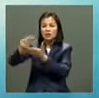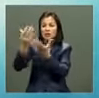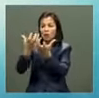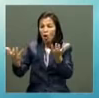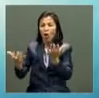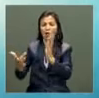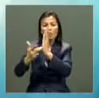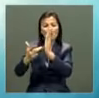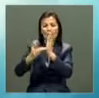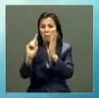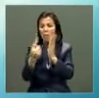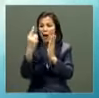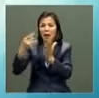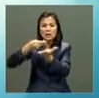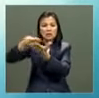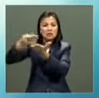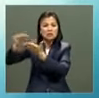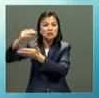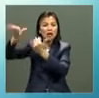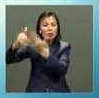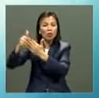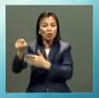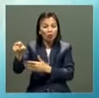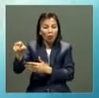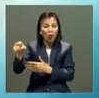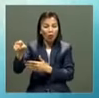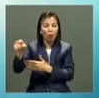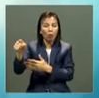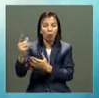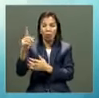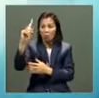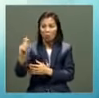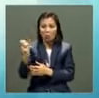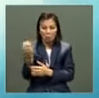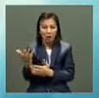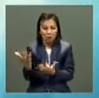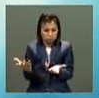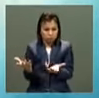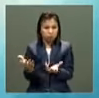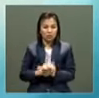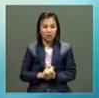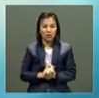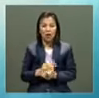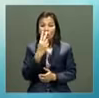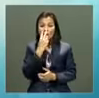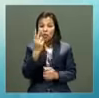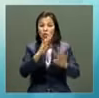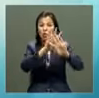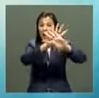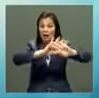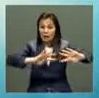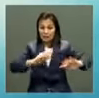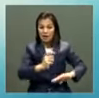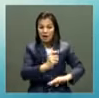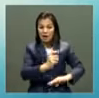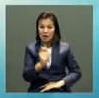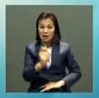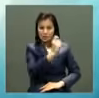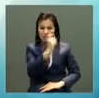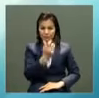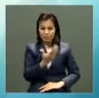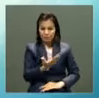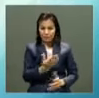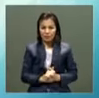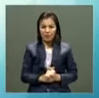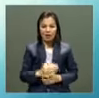ก็เราต้องมาเรียนรู้กันมาดูในกลุ่มของ อาเซียนกับทางเอเชียเรา